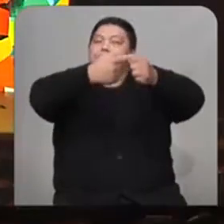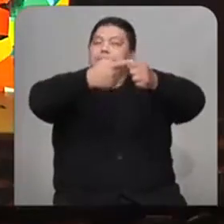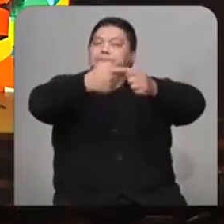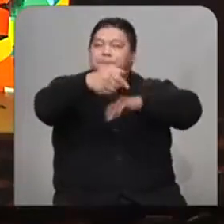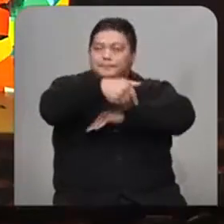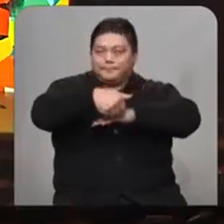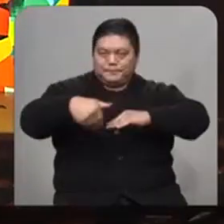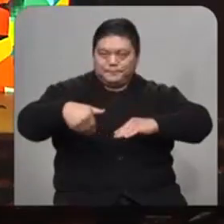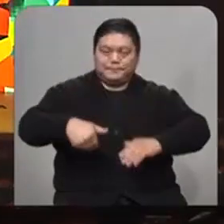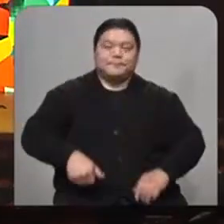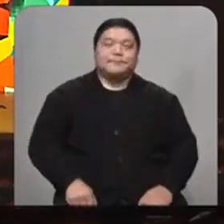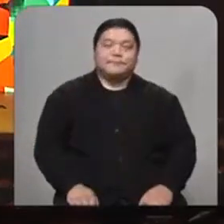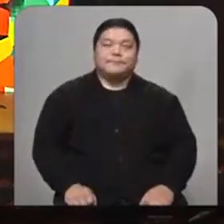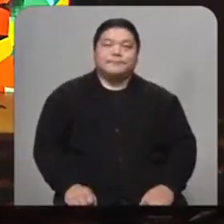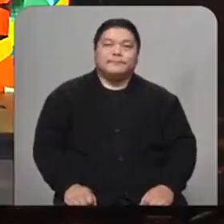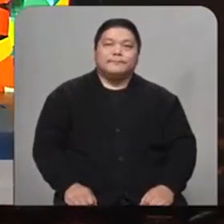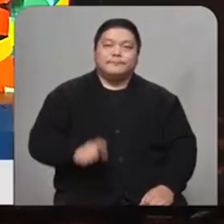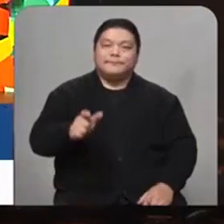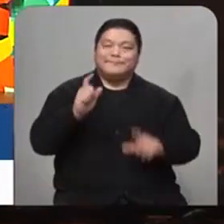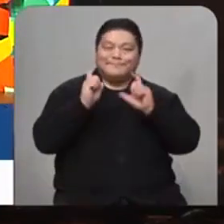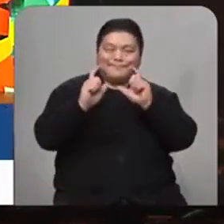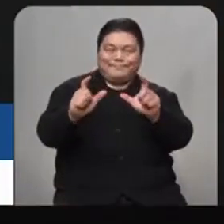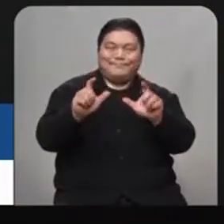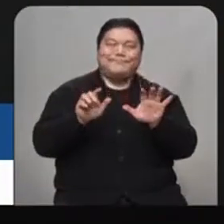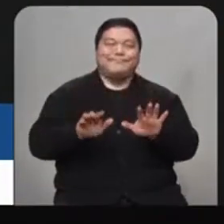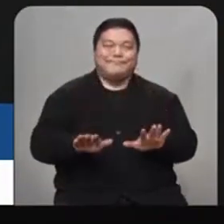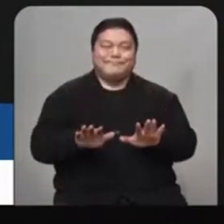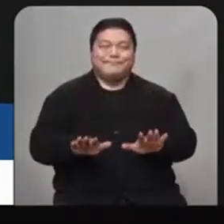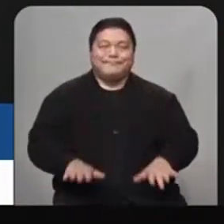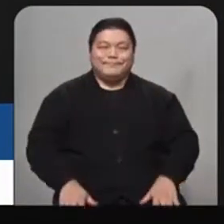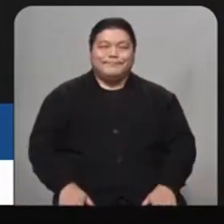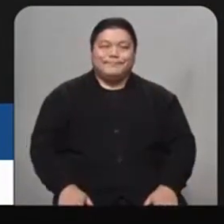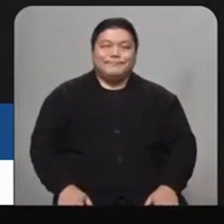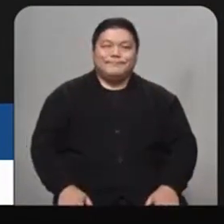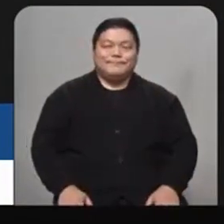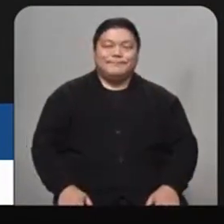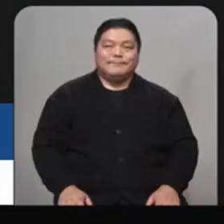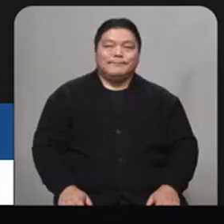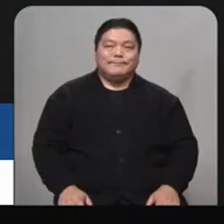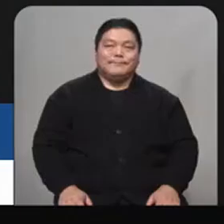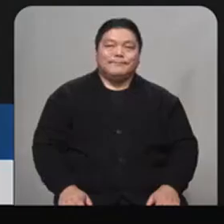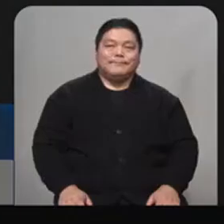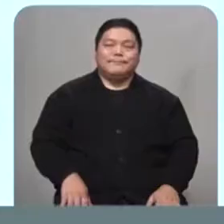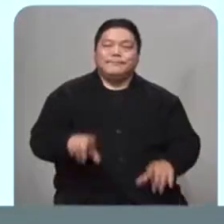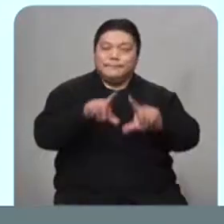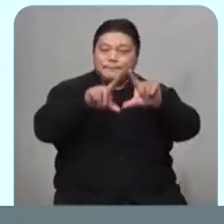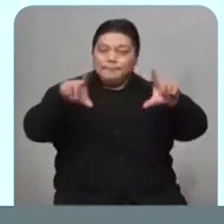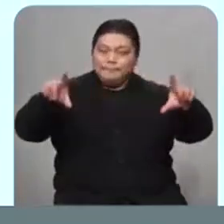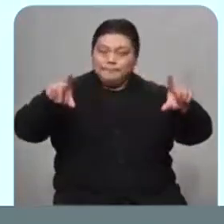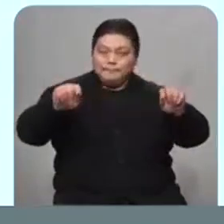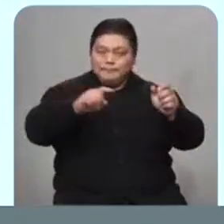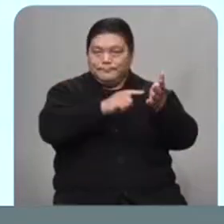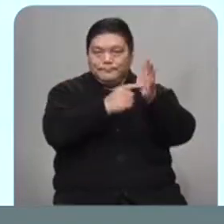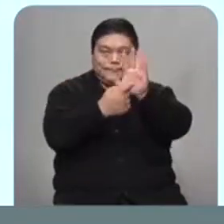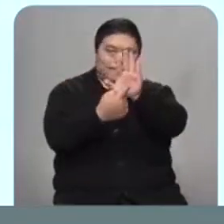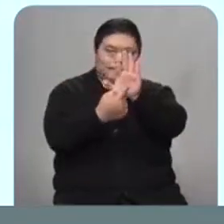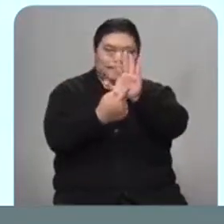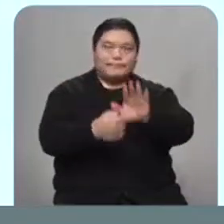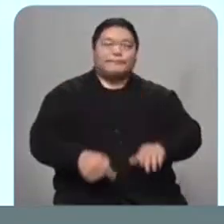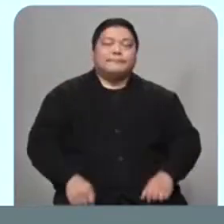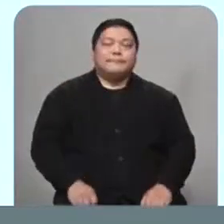구상입니다. 이를 알리는 선포식이 열렸습니다. 강원 방문의 해를 상징하는 브랜드 정체성, BI가